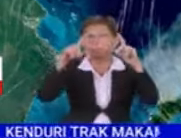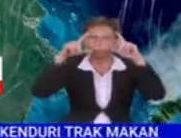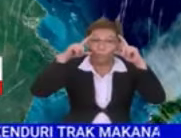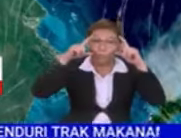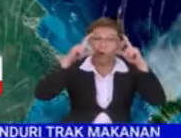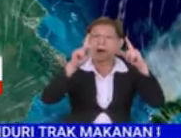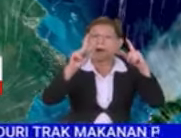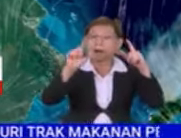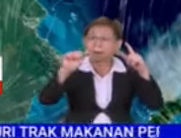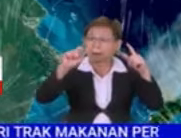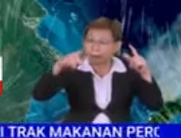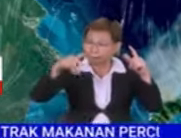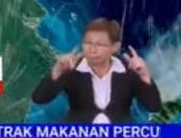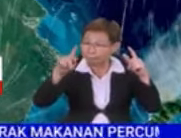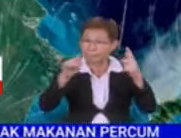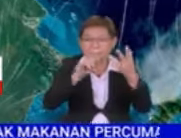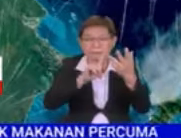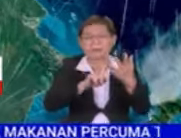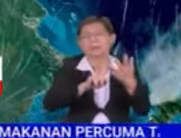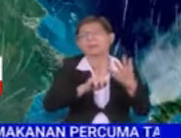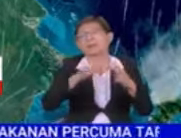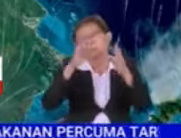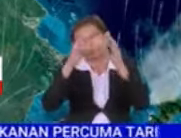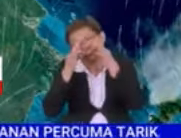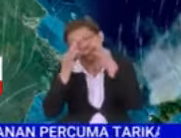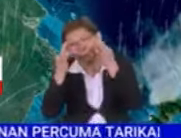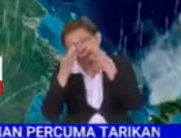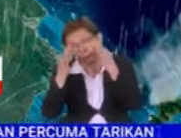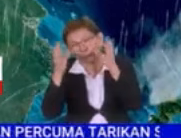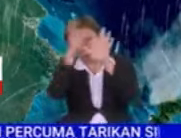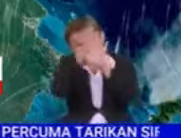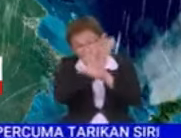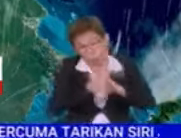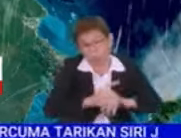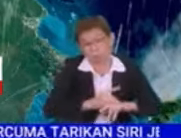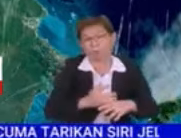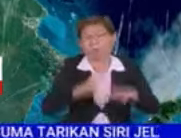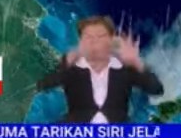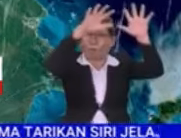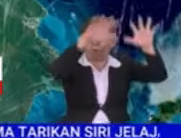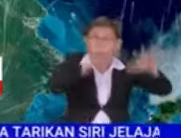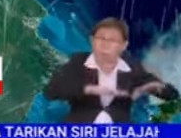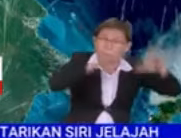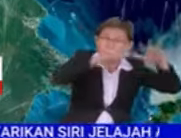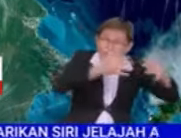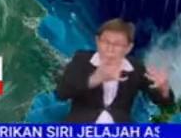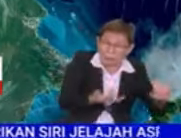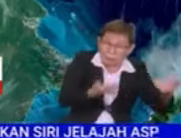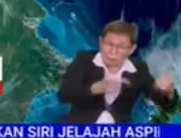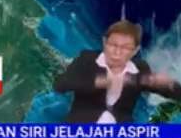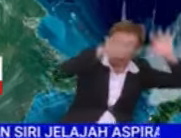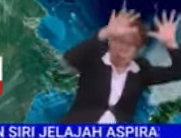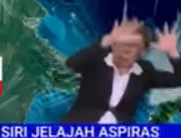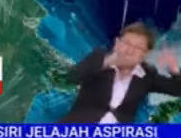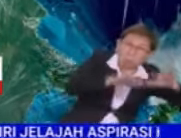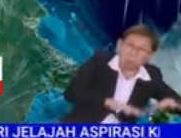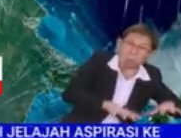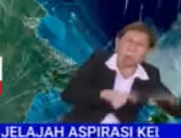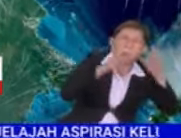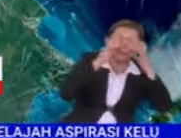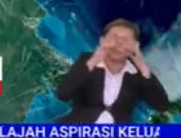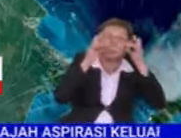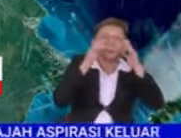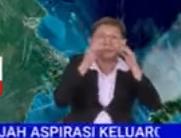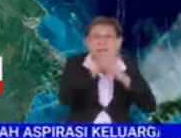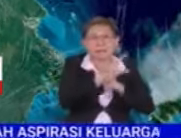Mukah, Kapit dan juga di bahagian Kuching, negeri Sarawak. Yang mana keadaan hujan yang sedang berlaku di bahagian